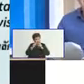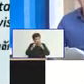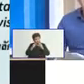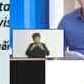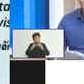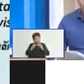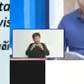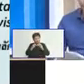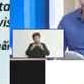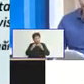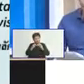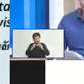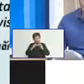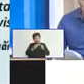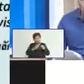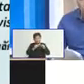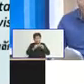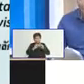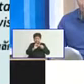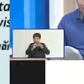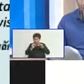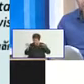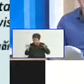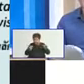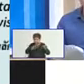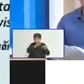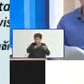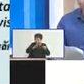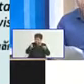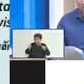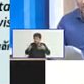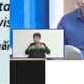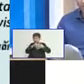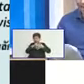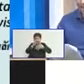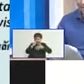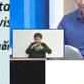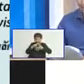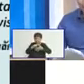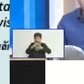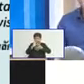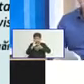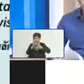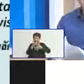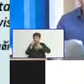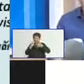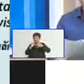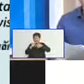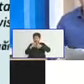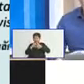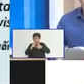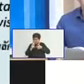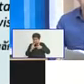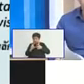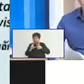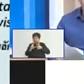ออกได้เป็น5ช่วงหลักๆนะครับโดยช่วงแรกเนี่ยก็คือช่วงแต่หลังสงครามโลกครั้งที่2สิ้นสุดใหม่ๆนะครับตั้งแต่สมัยของรัฐบาล